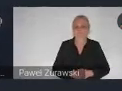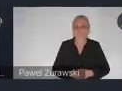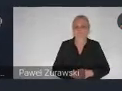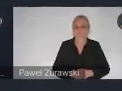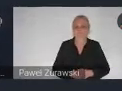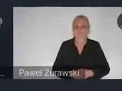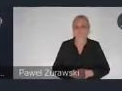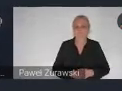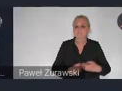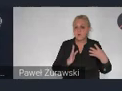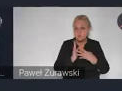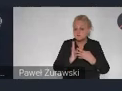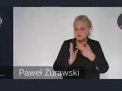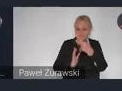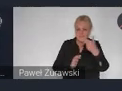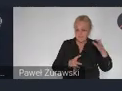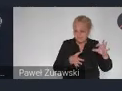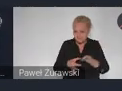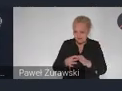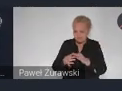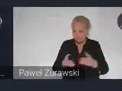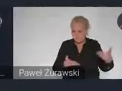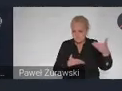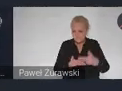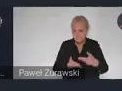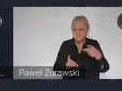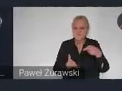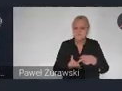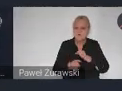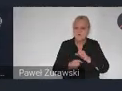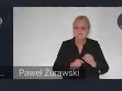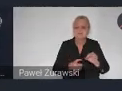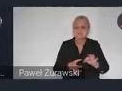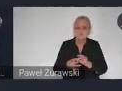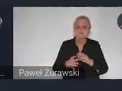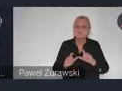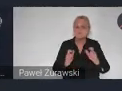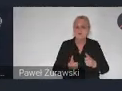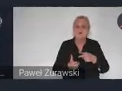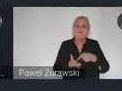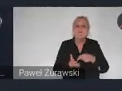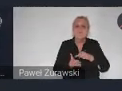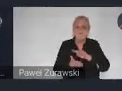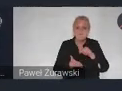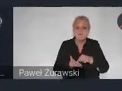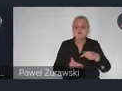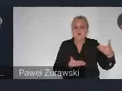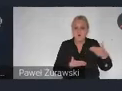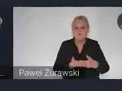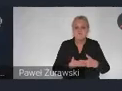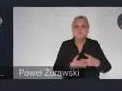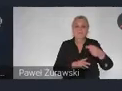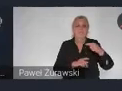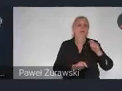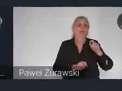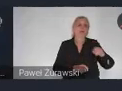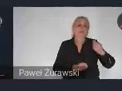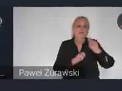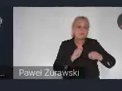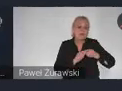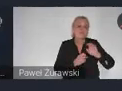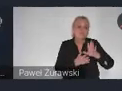cena merytoryczna oferty to jest dotyczy właśnie takich ofert które przeszły pozytywnie weryfikacje